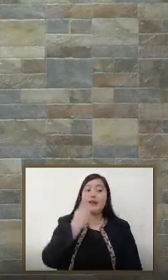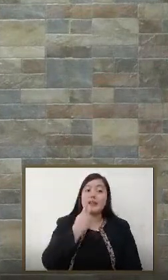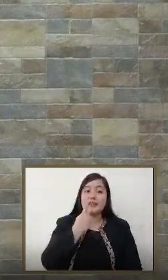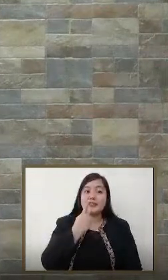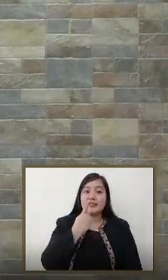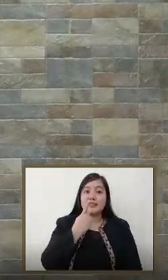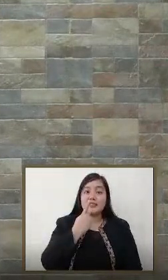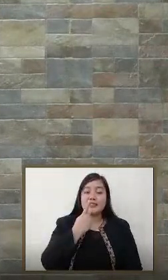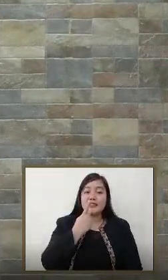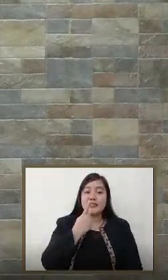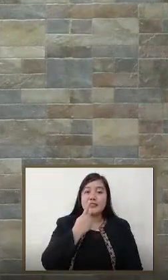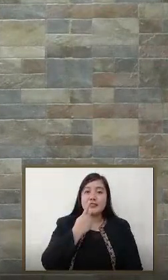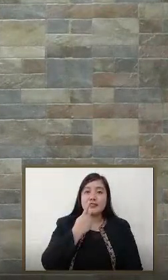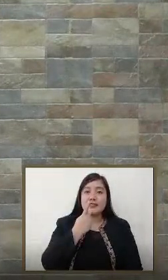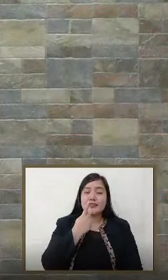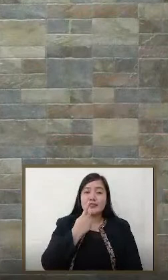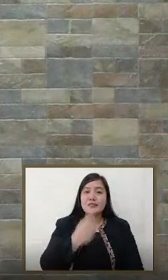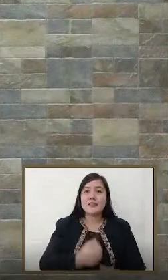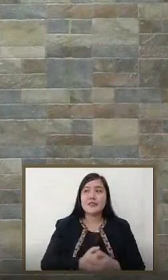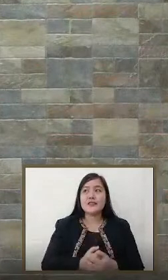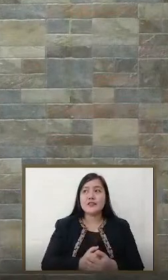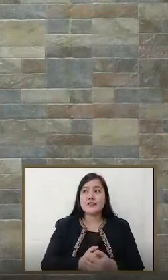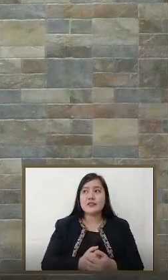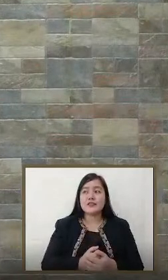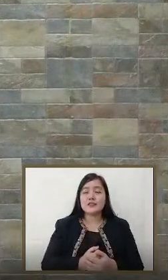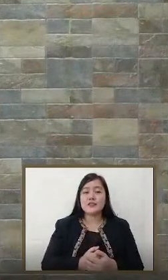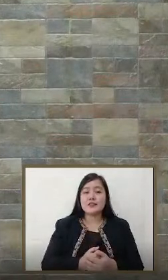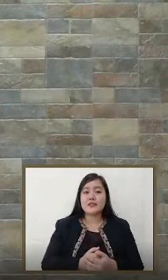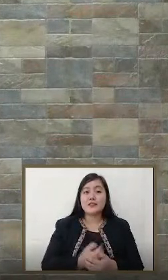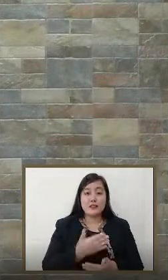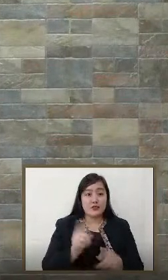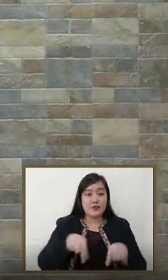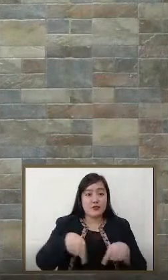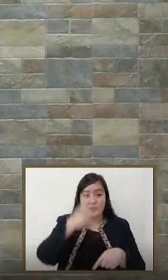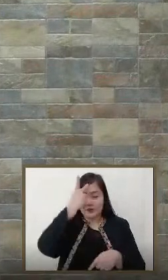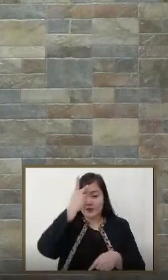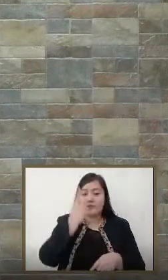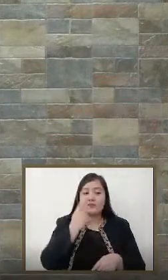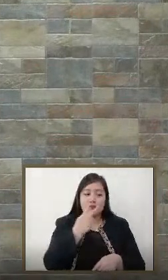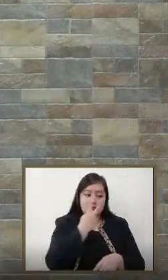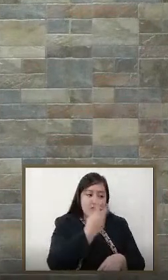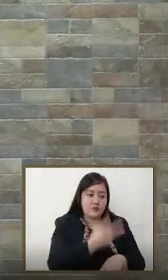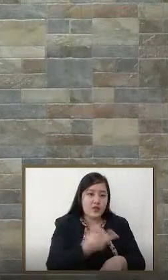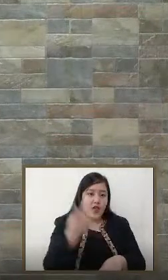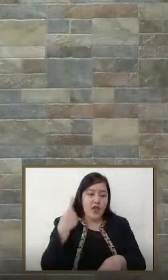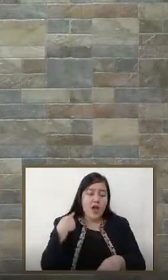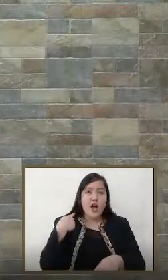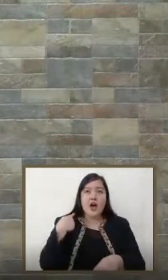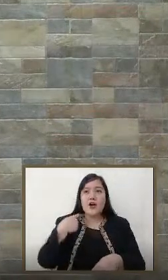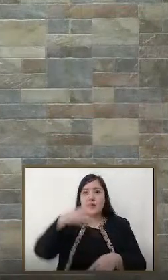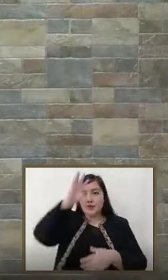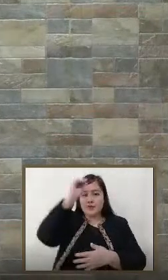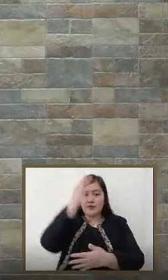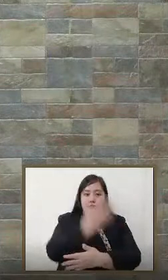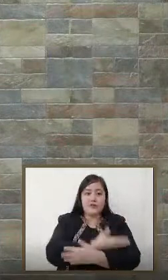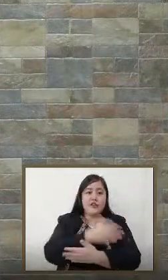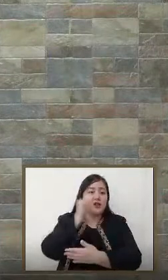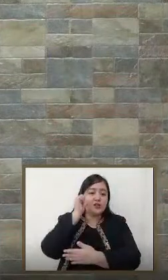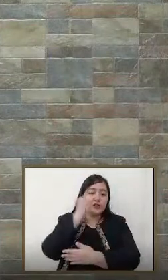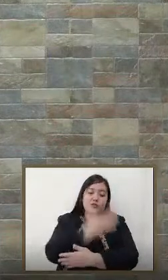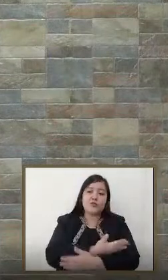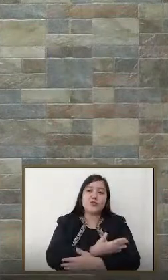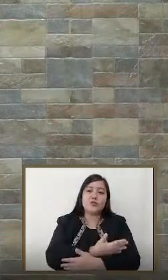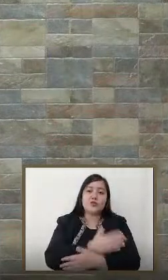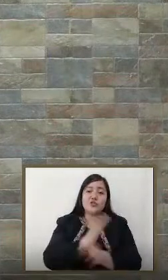So, yan ay medyo may lumihis lang dyan, ay disgrasya ng barangay. Ha? Dito, sa ating pong mga